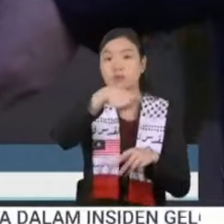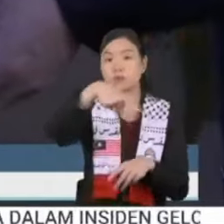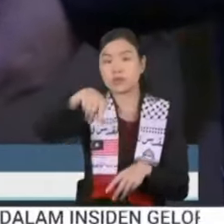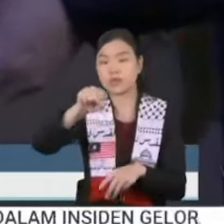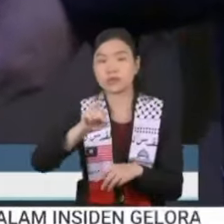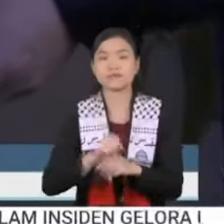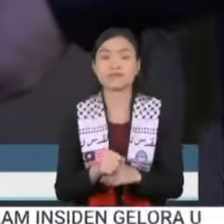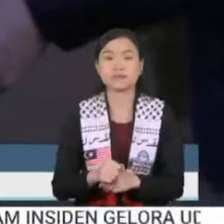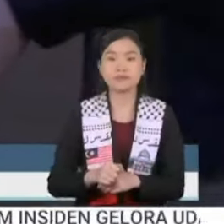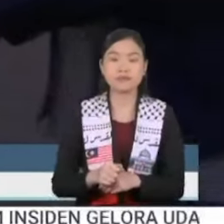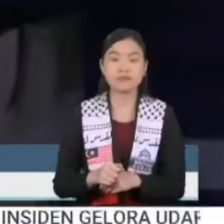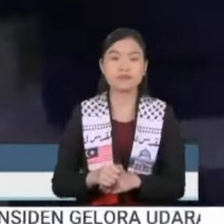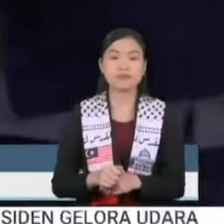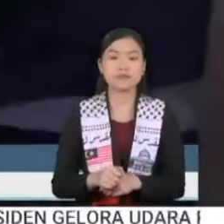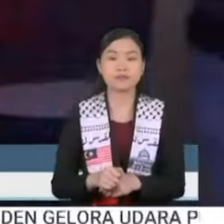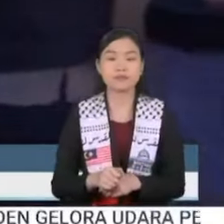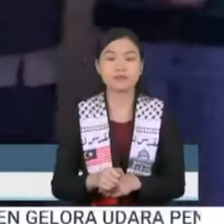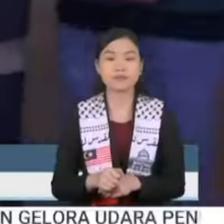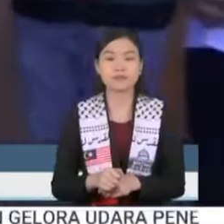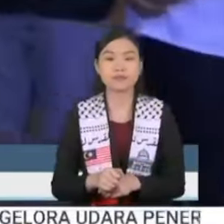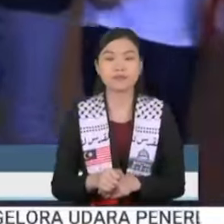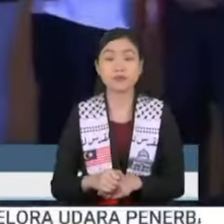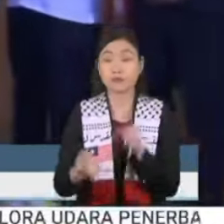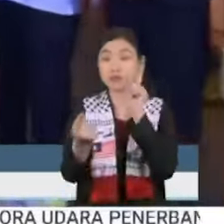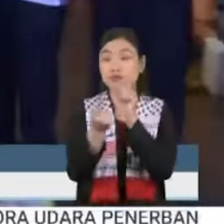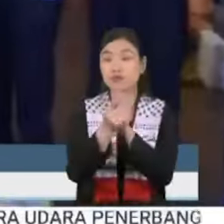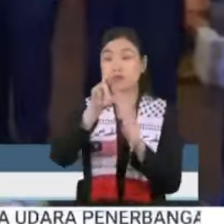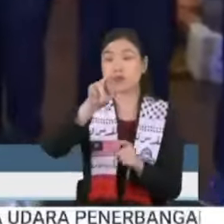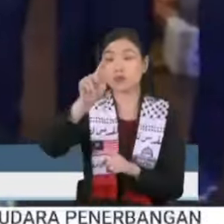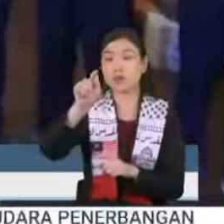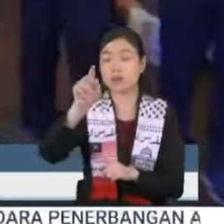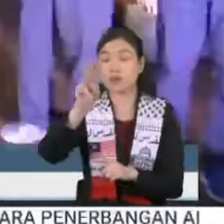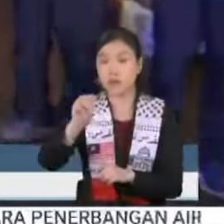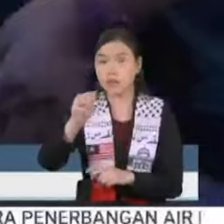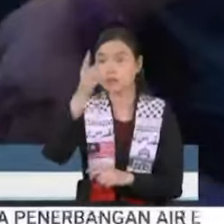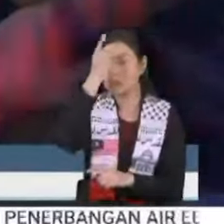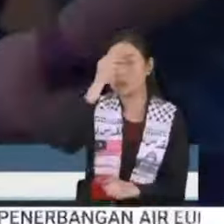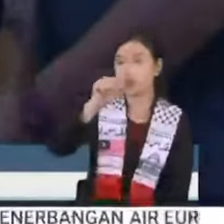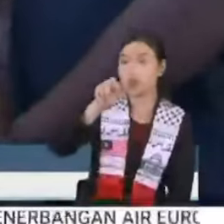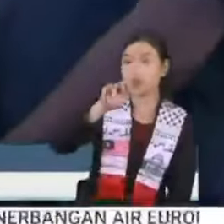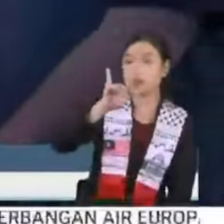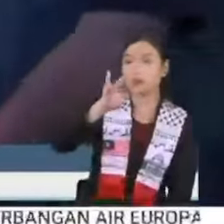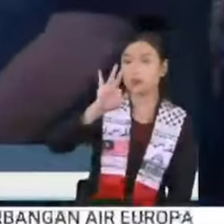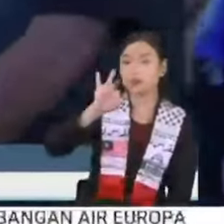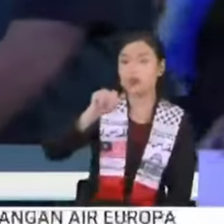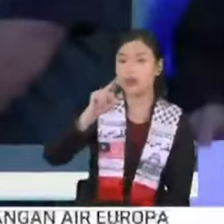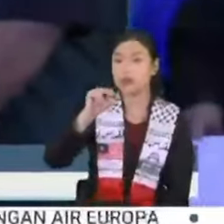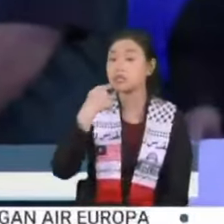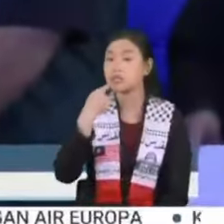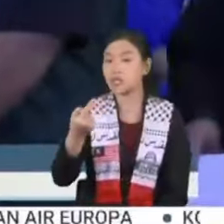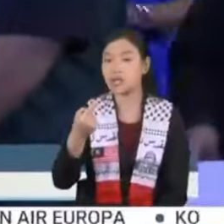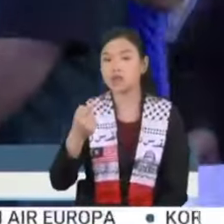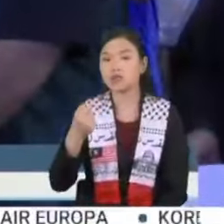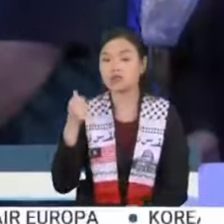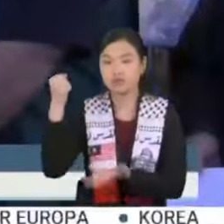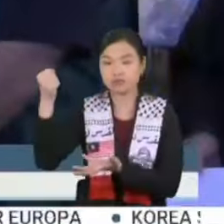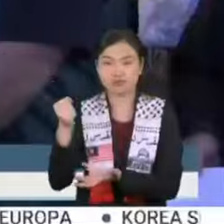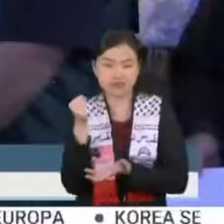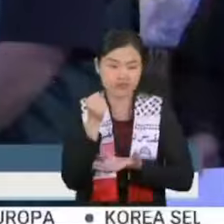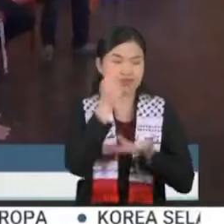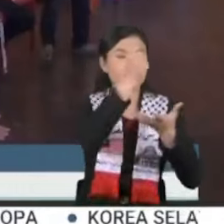dan Dewan Kebudayaan Pinampang. Ketika ditemui RTM, Datuk Arifin berkata, bantuan seumpama disampaikan kepada mangsa yang